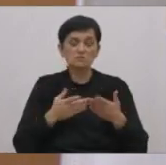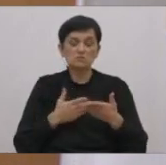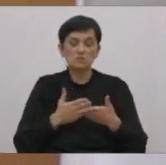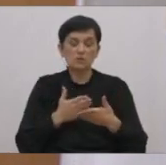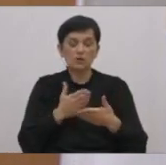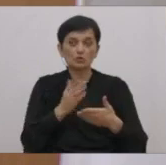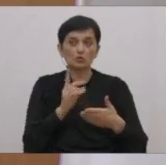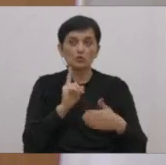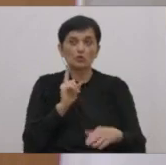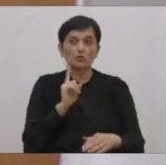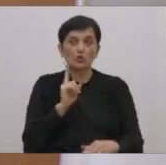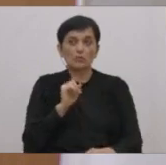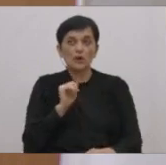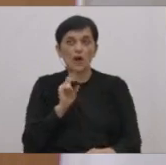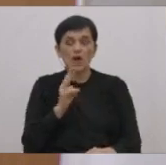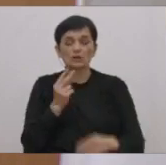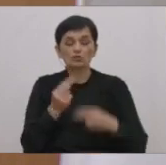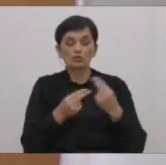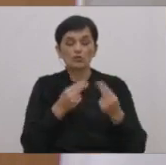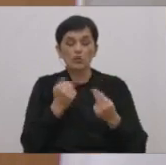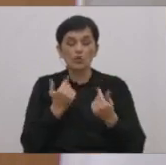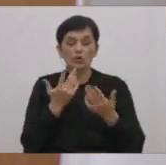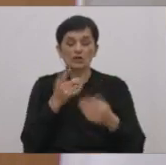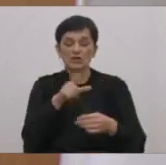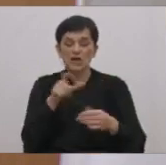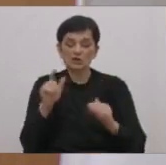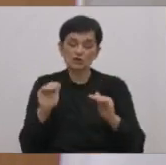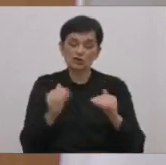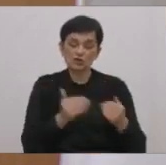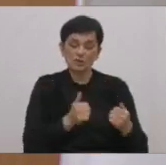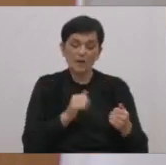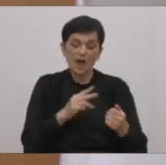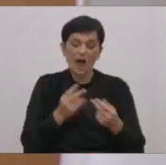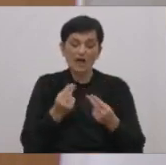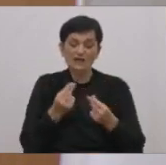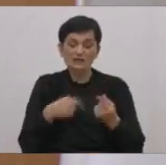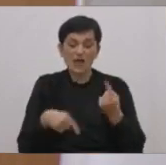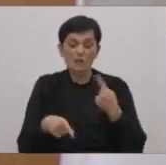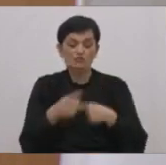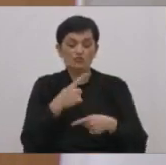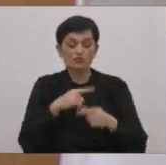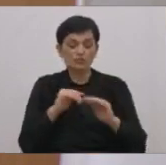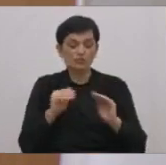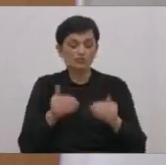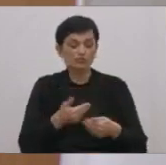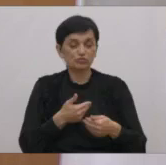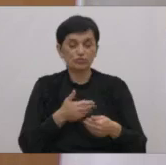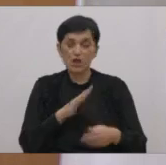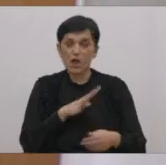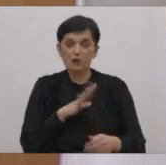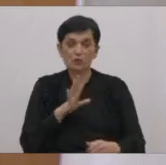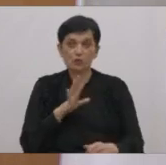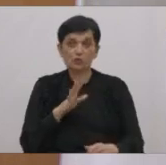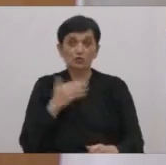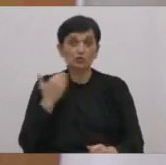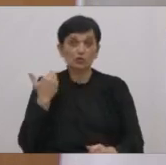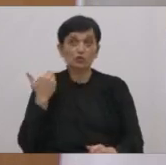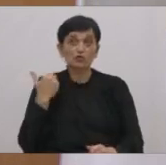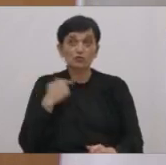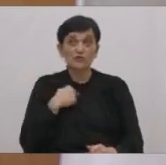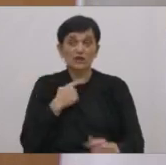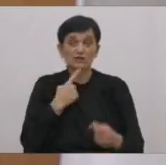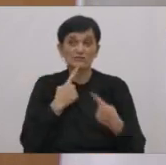მიმართულებით, რომ ან მოთამაშეთა რაოდენობა შემცირებული იყო, ან თანხის ბრუნვა შემცირებული იყო, არ ჰქონდა. Და როგორც მაშინ ჩვენ